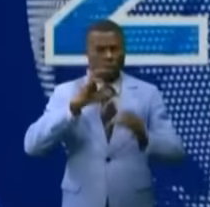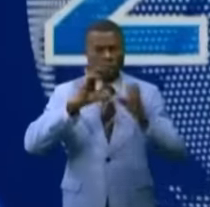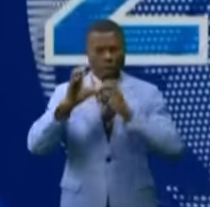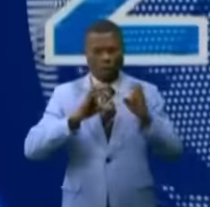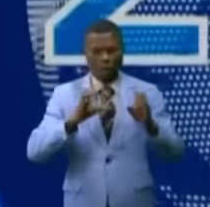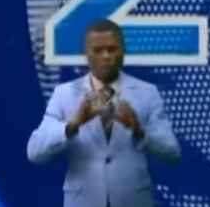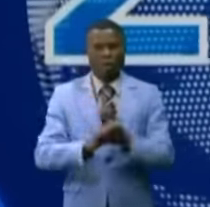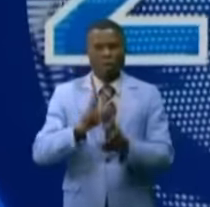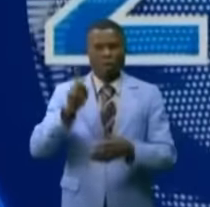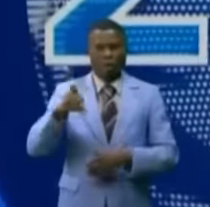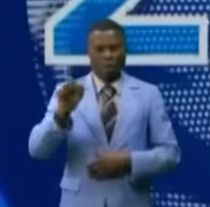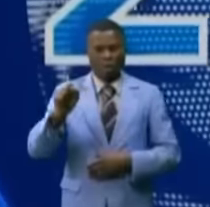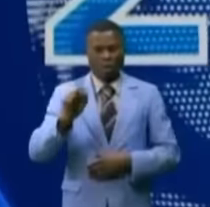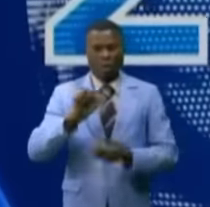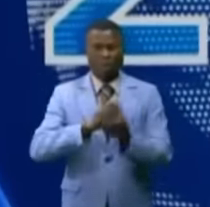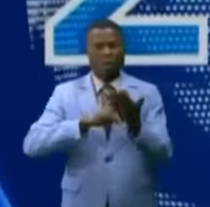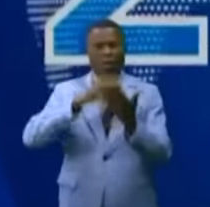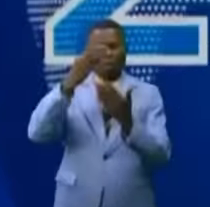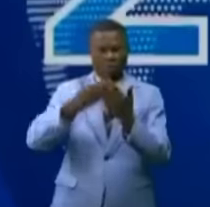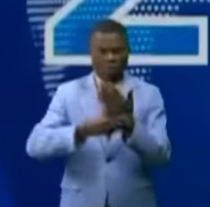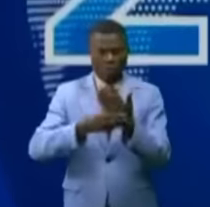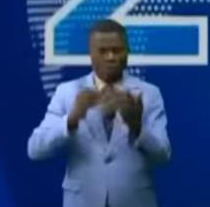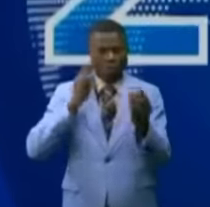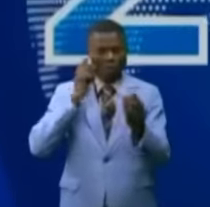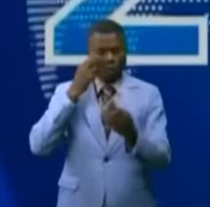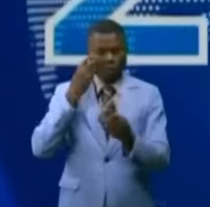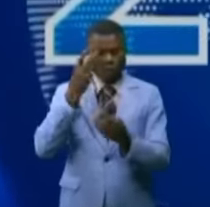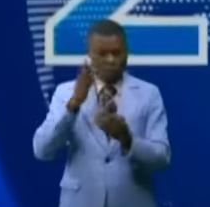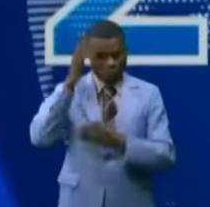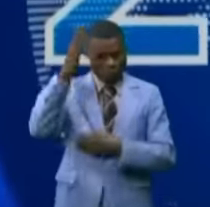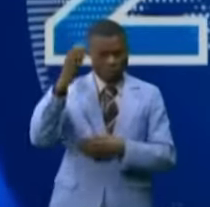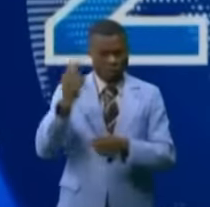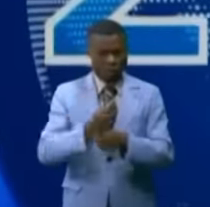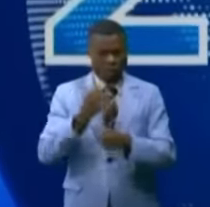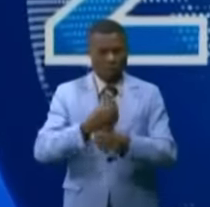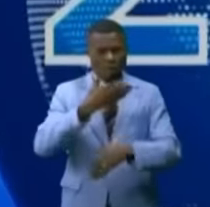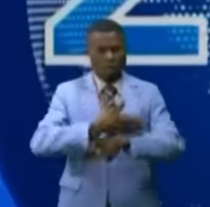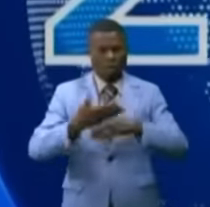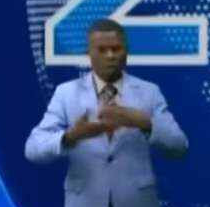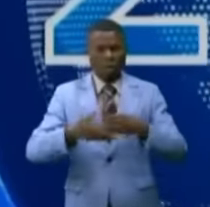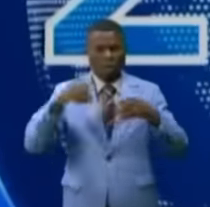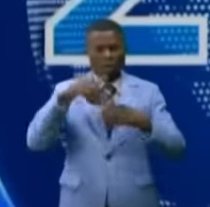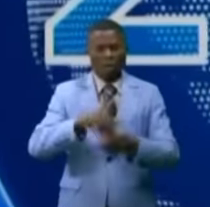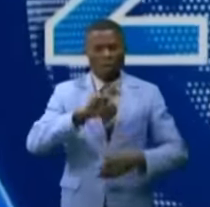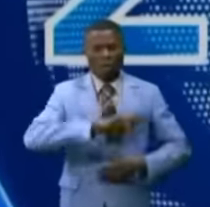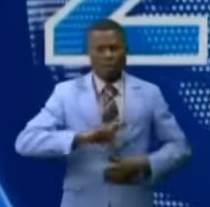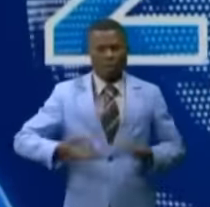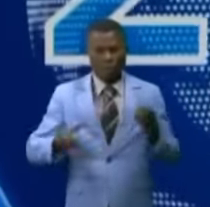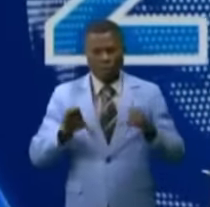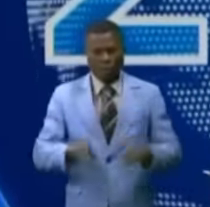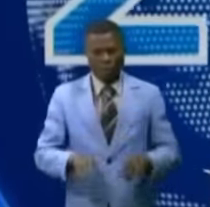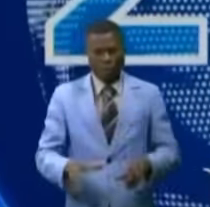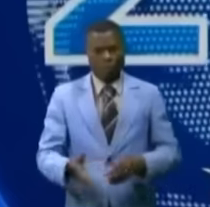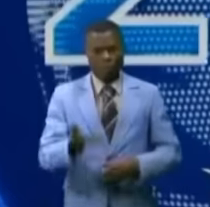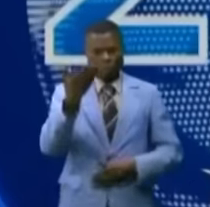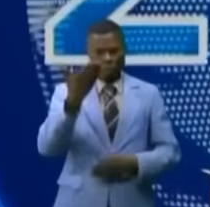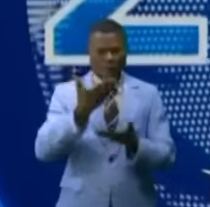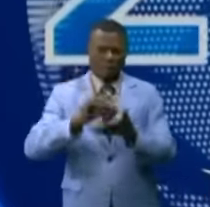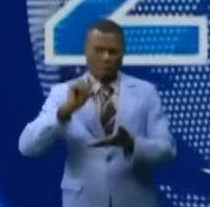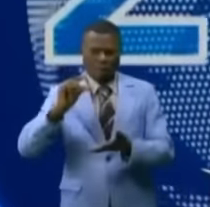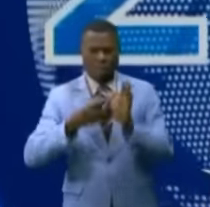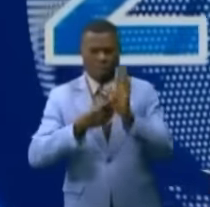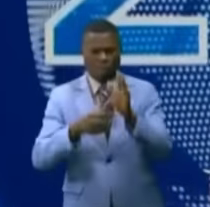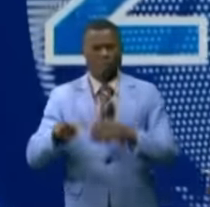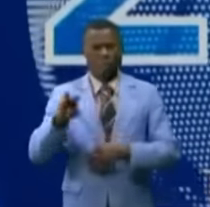médias, Patrick Mouyaya, sur le bilan et perspectives du secteur des ITP en République démocratique du Congo. Voici un extrait choisi pour vous